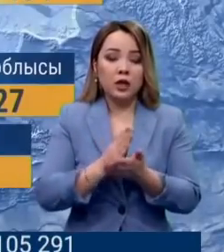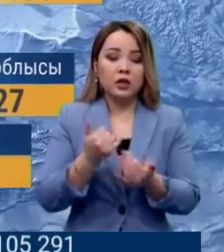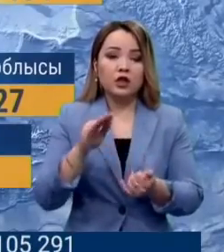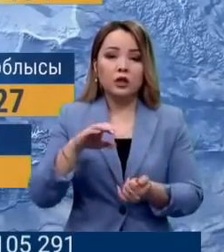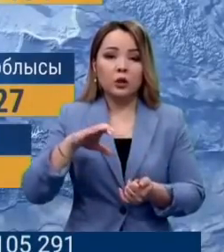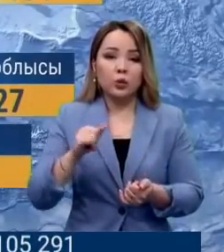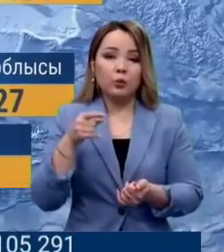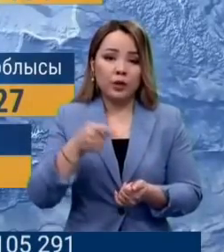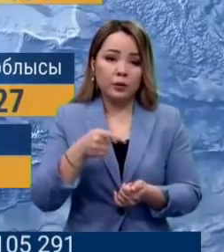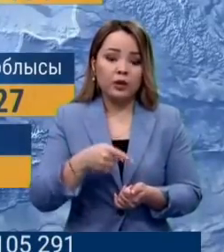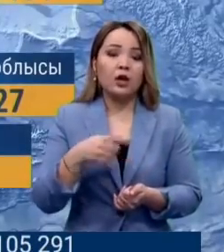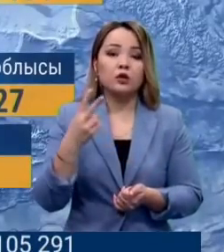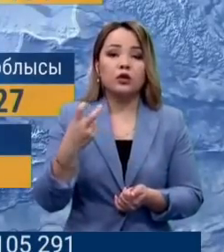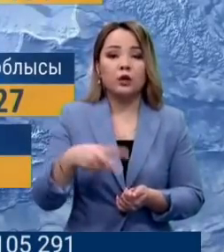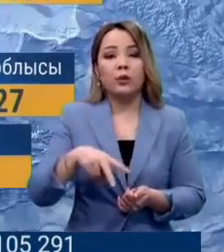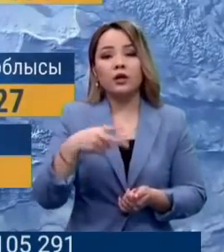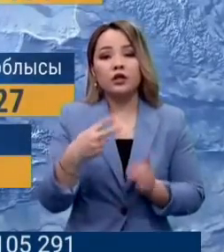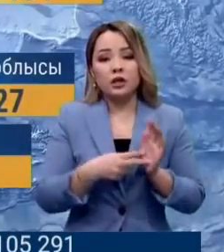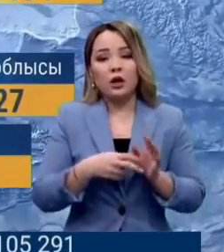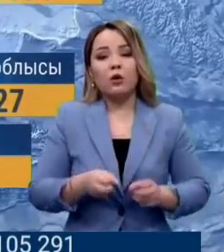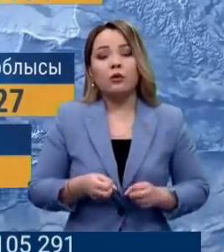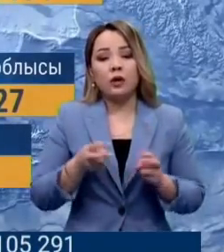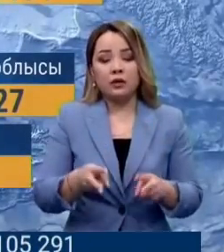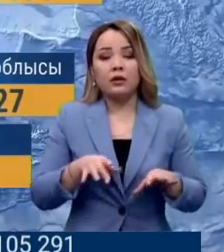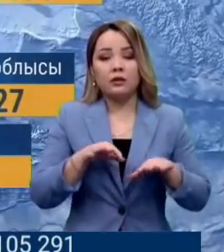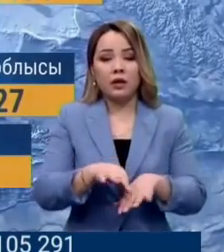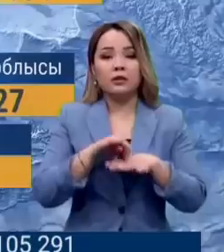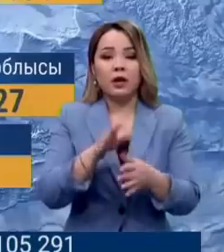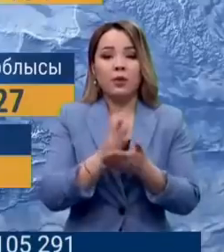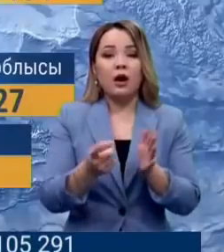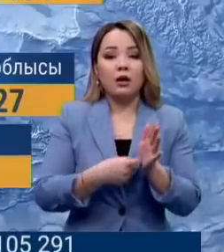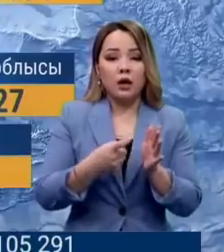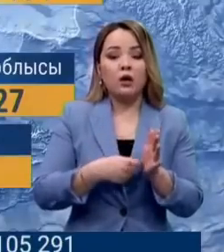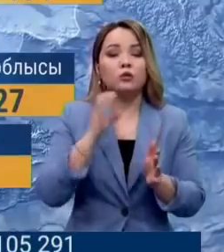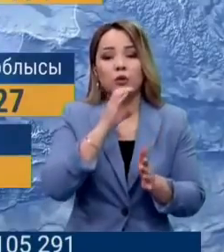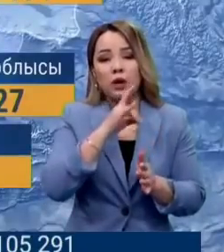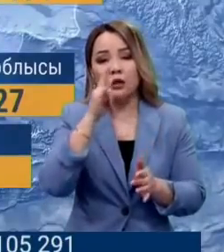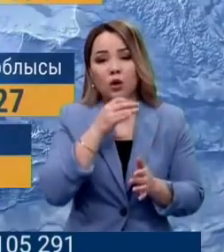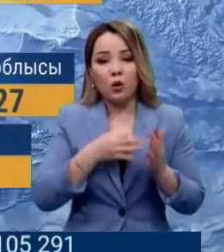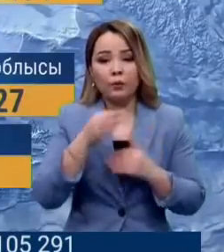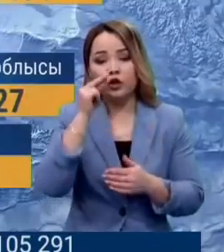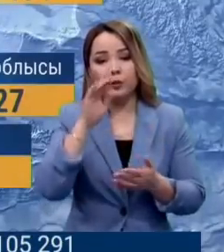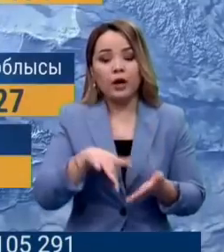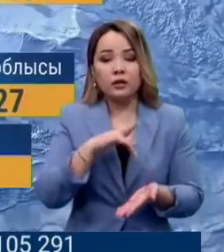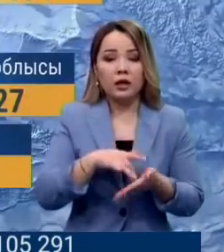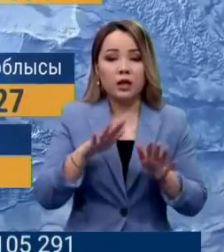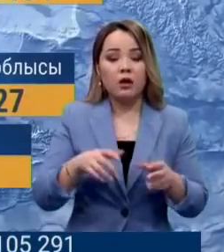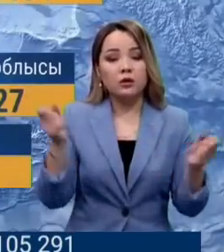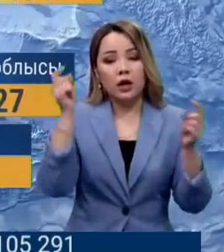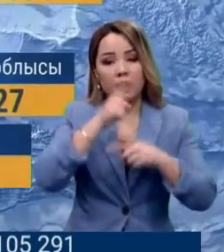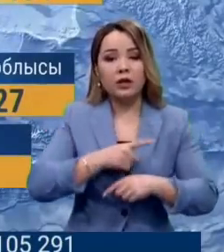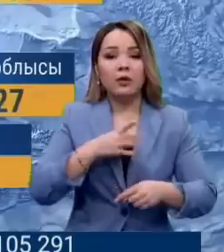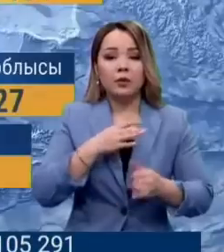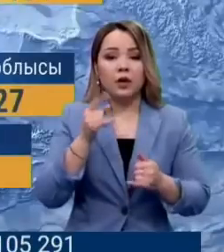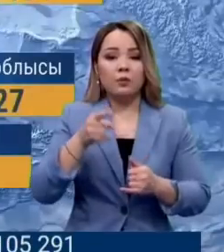өңірінде 1227 қылмыс жасалған. Сонымен қатар Қарағанды, солтүстік Қазақстан облыстары мен Шымкент қаласында анықталған